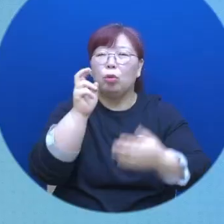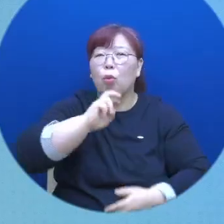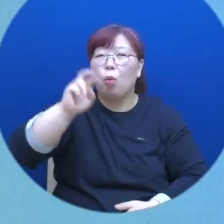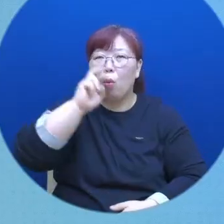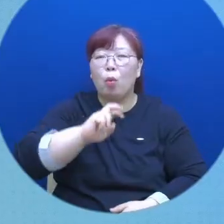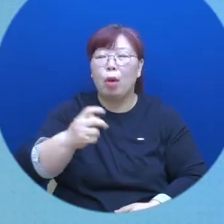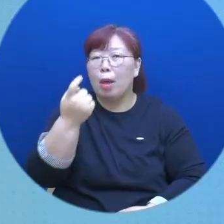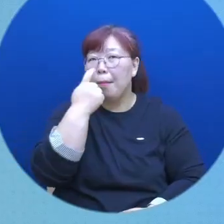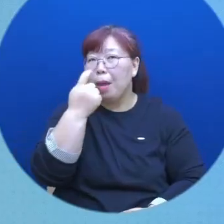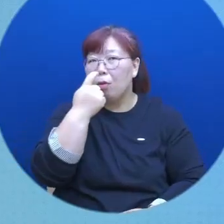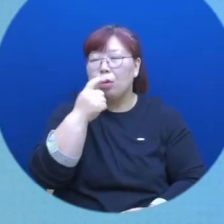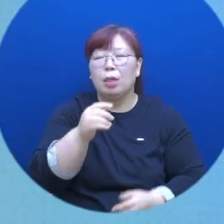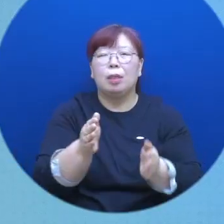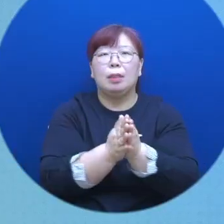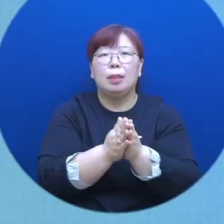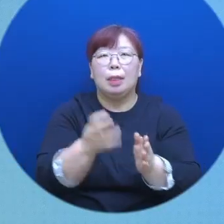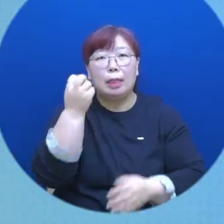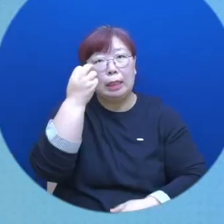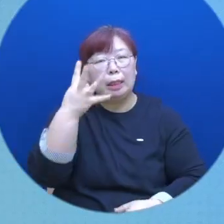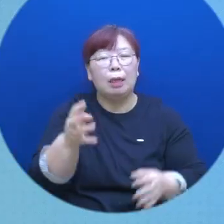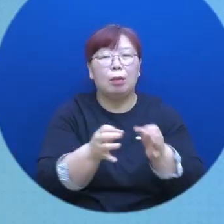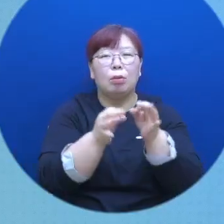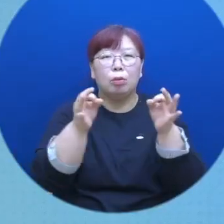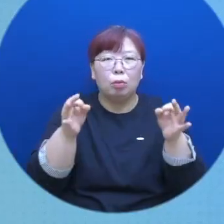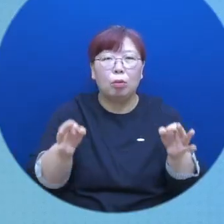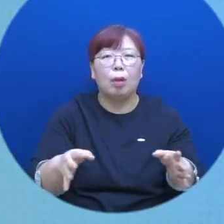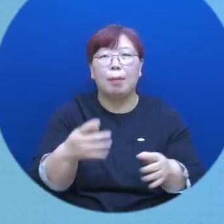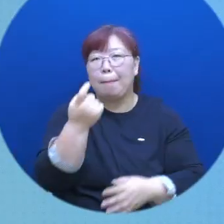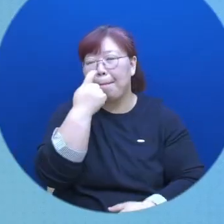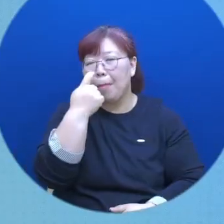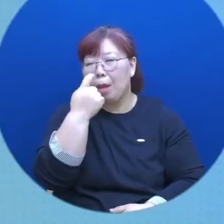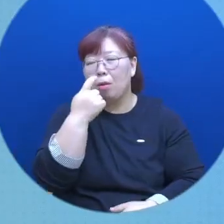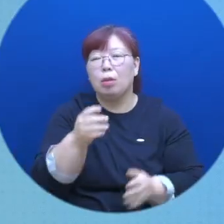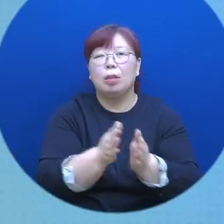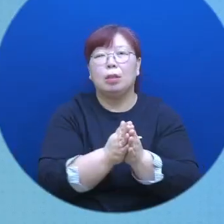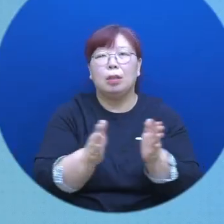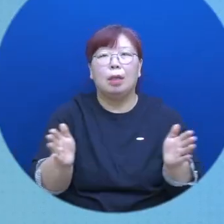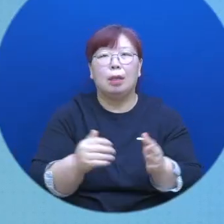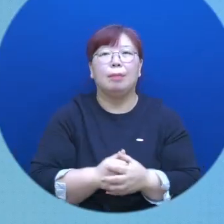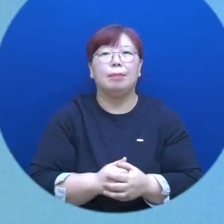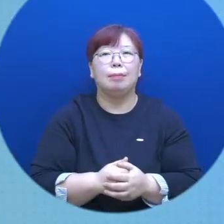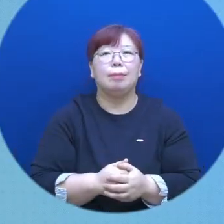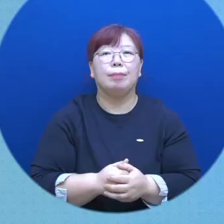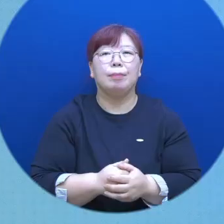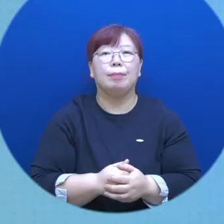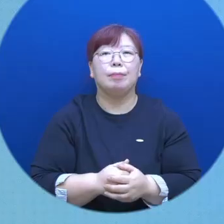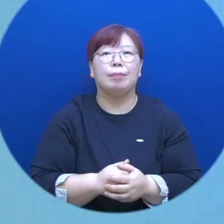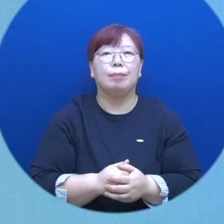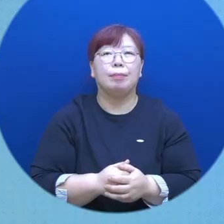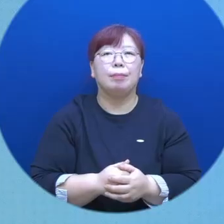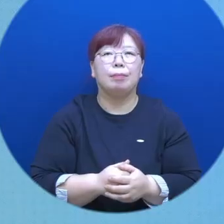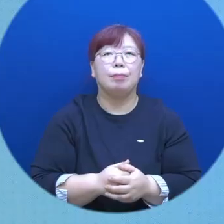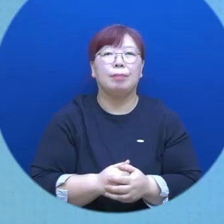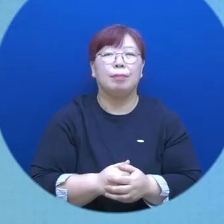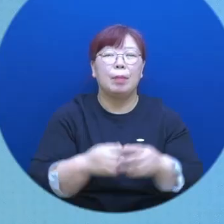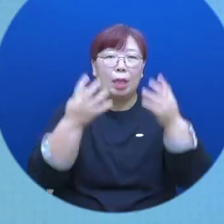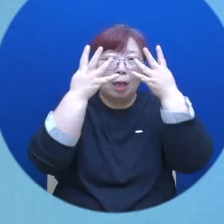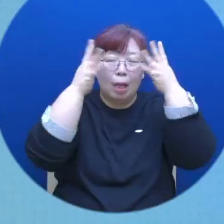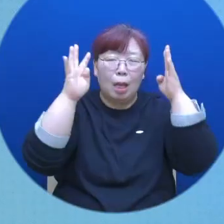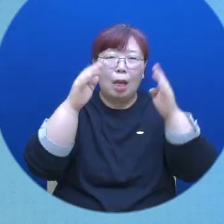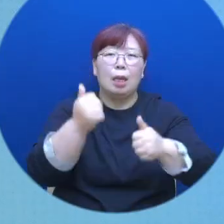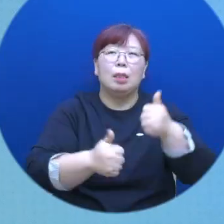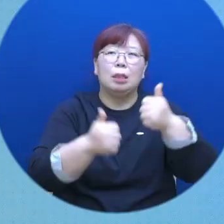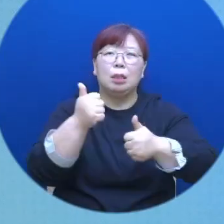그래서 4개월을 레슨을 받게 됩니다. 그런데 문제는 뭔지 아세요? 대학